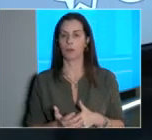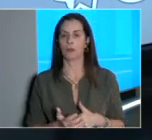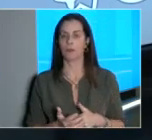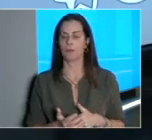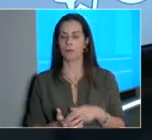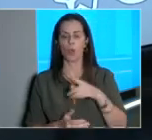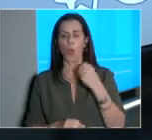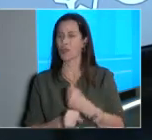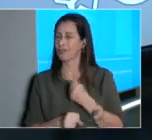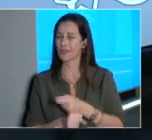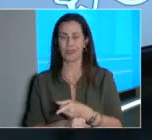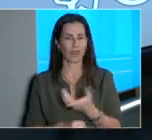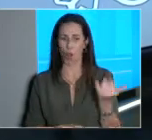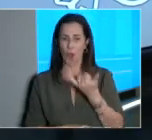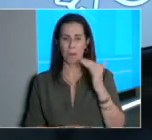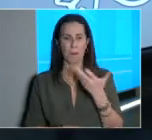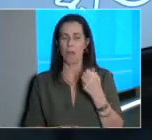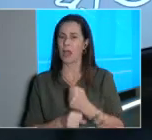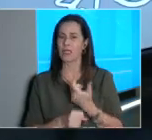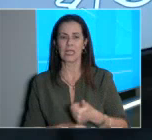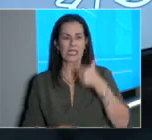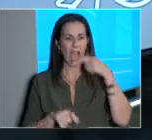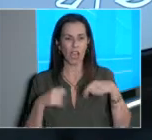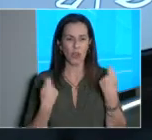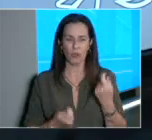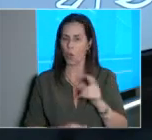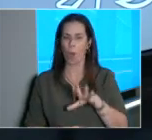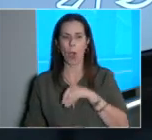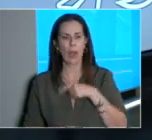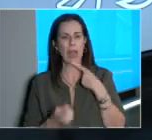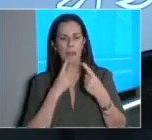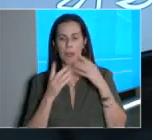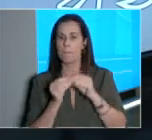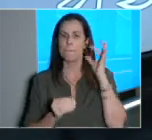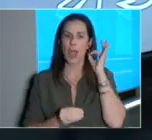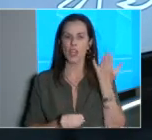זה. הוא עושה את זה באופן פעיל, מה עשה הרב פרץ? הוא לא מוכן לדבר עם